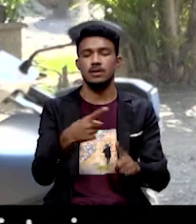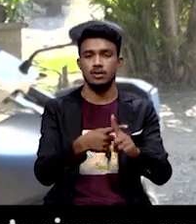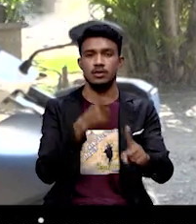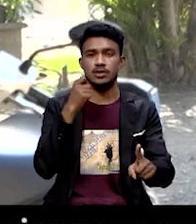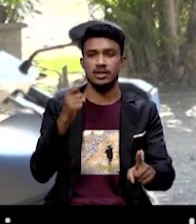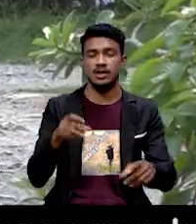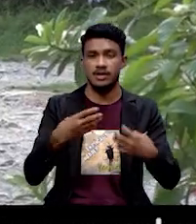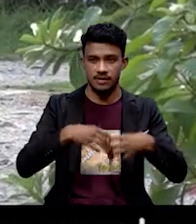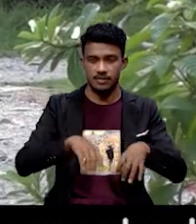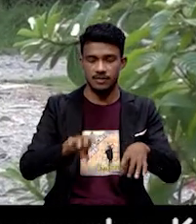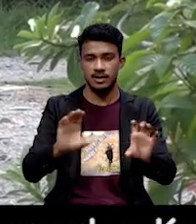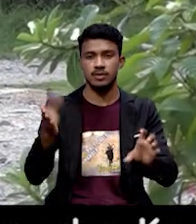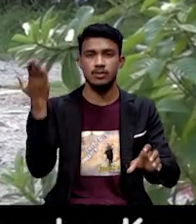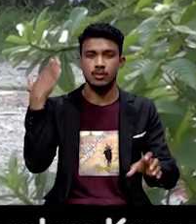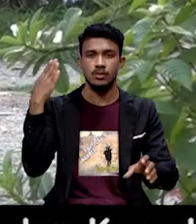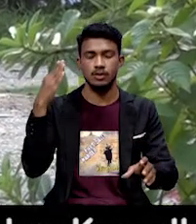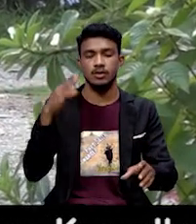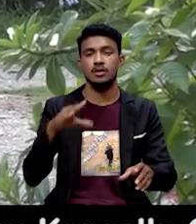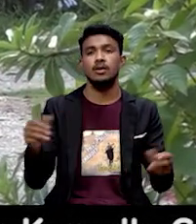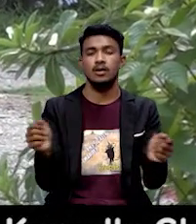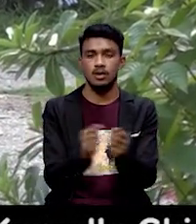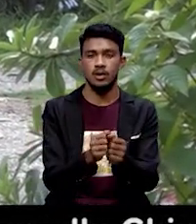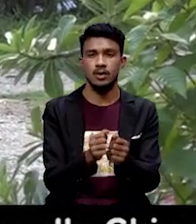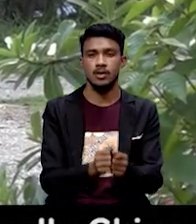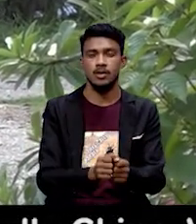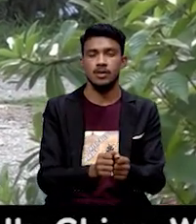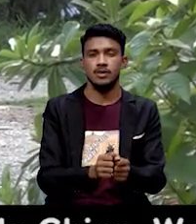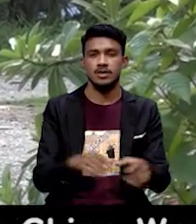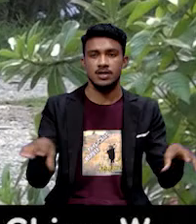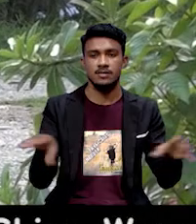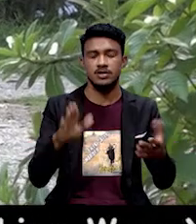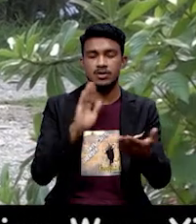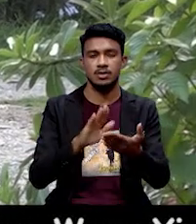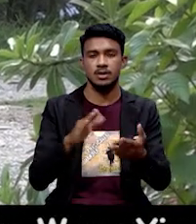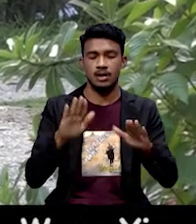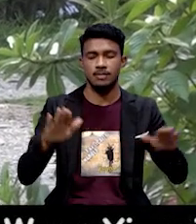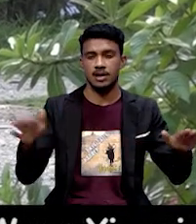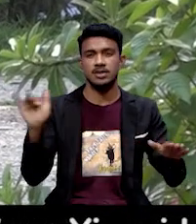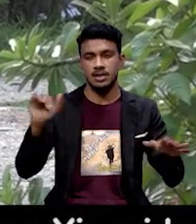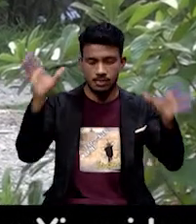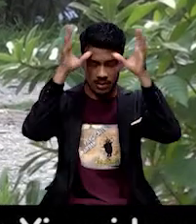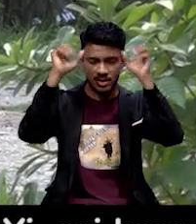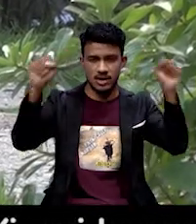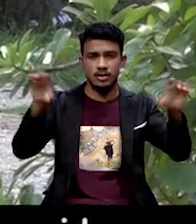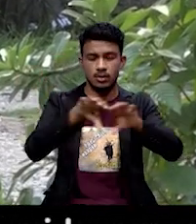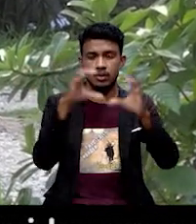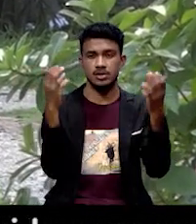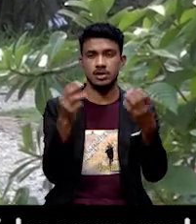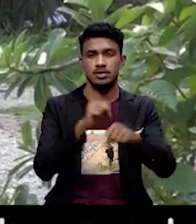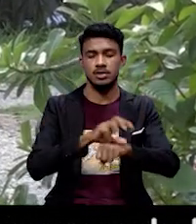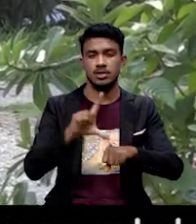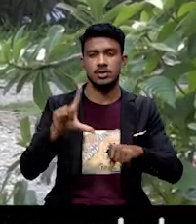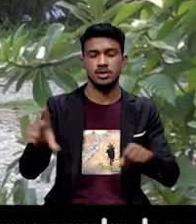antigo Domingos Kim nebe preocupa ho kondisau trabalhador infantil sira, presidente Comissão Nacional